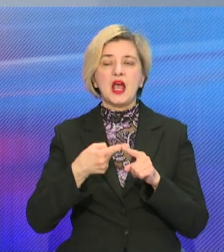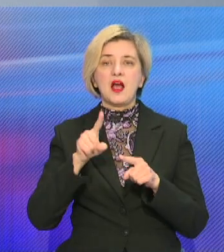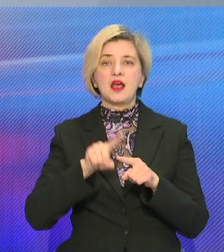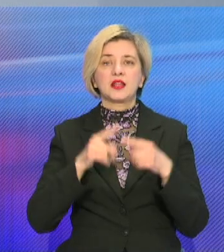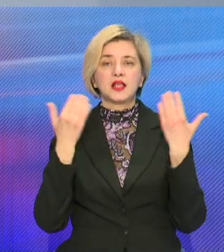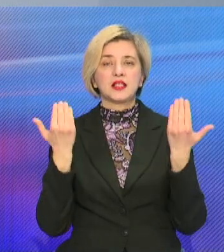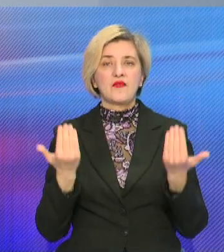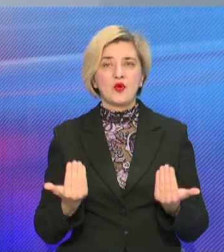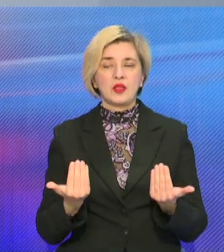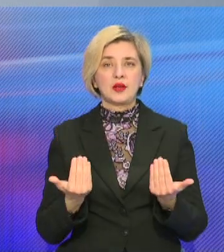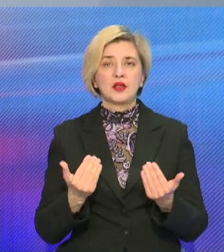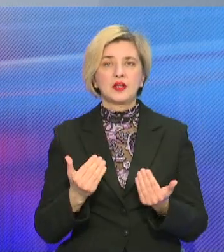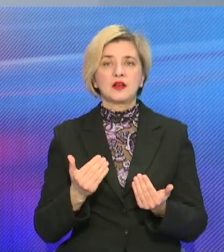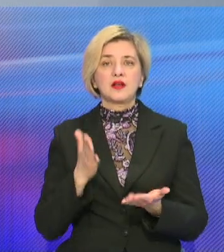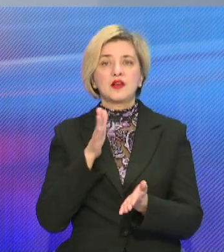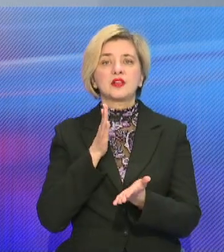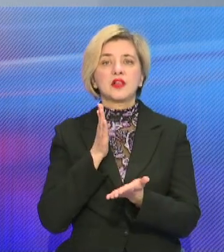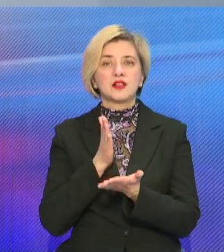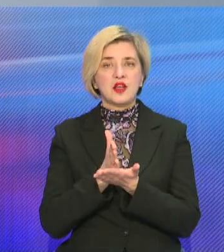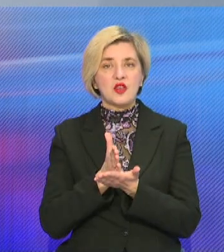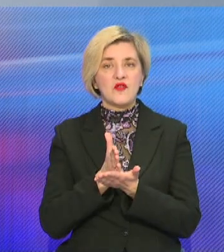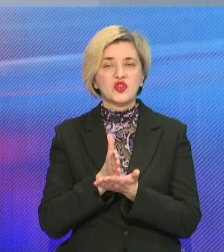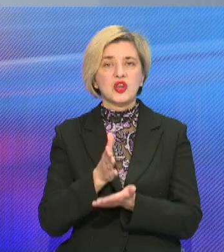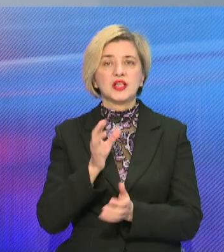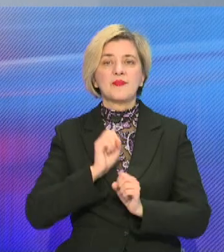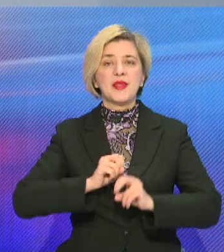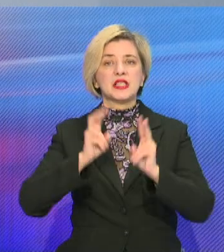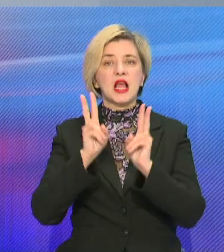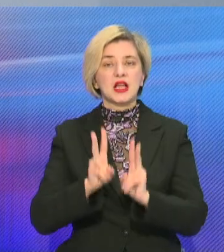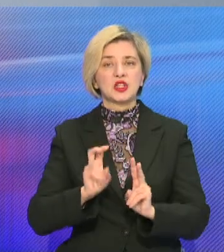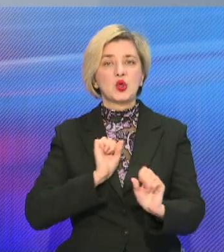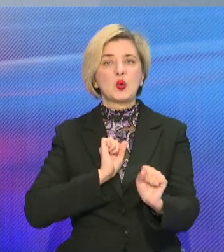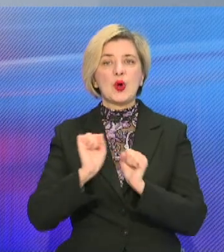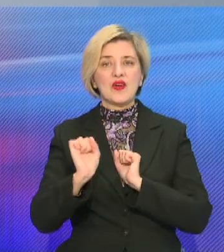сегодня состоявшиеся специалисты, руководители, которые